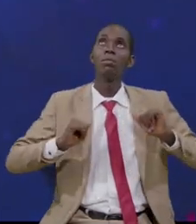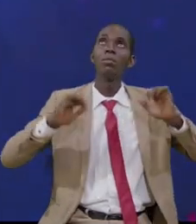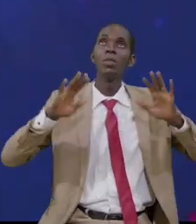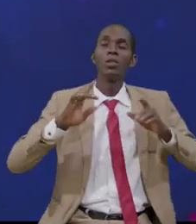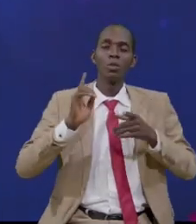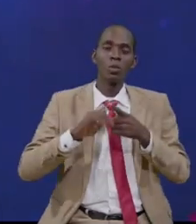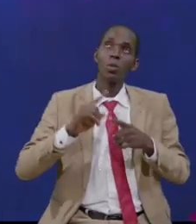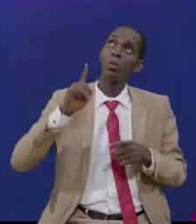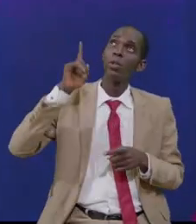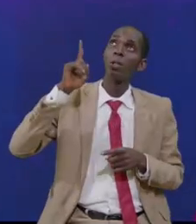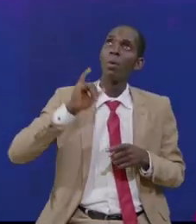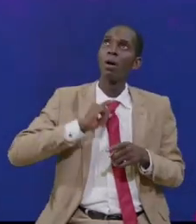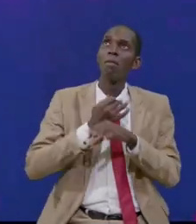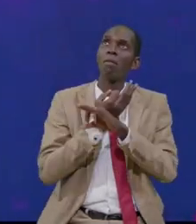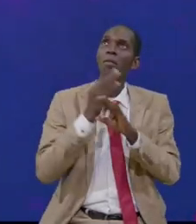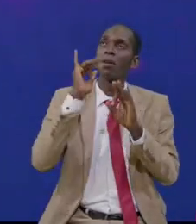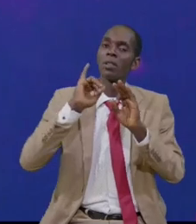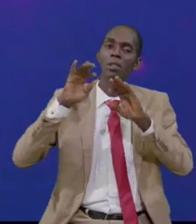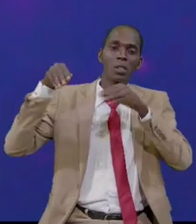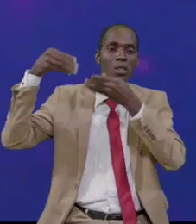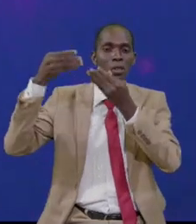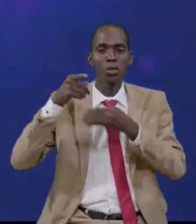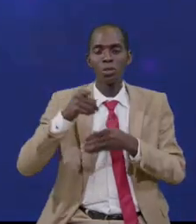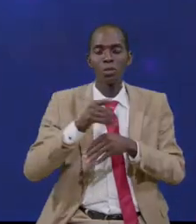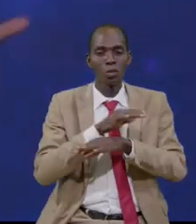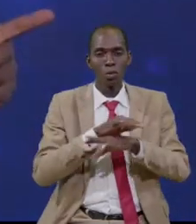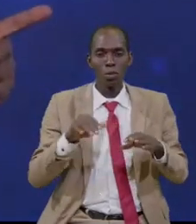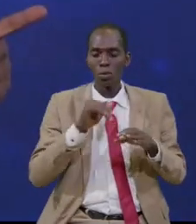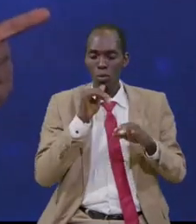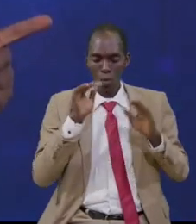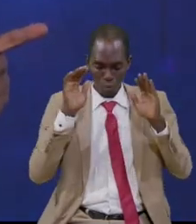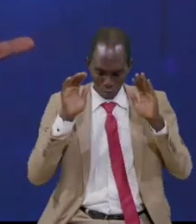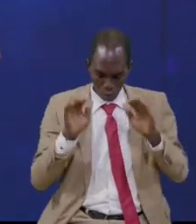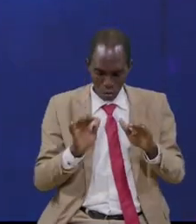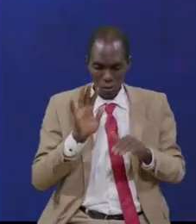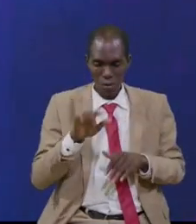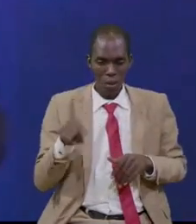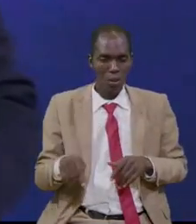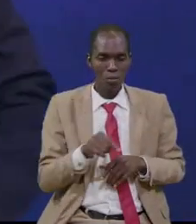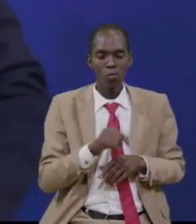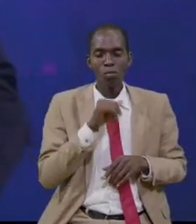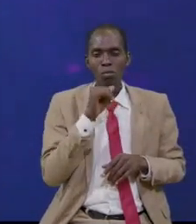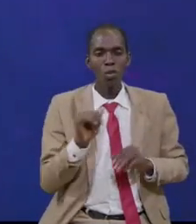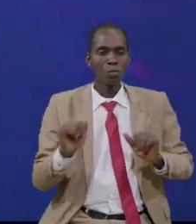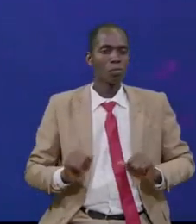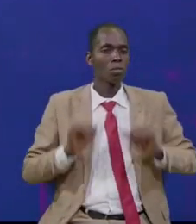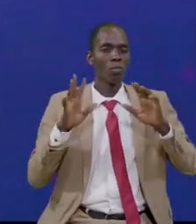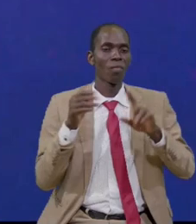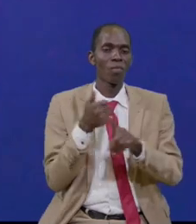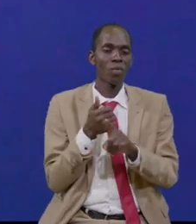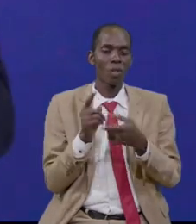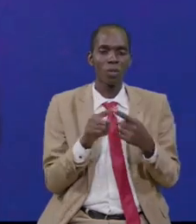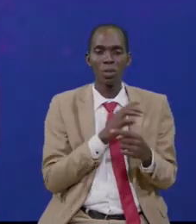lui. Je donne tout gratuit. Ils ne fléchissent pas. Ils ne se soumettent pas à Christ le